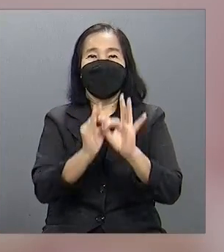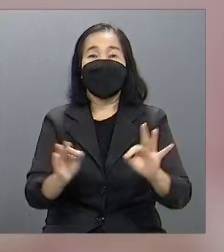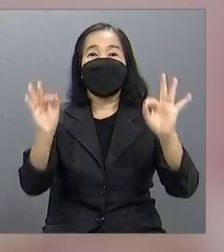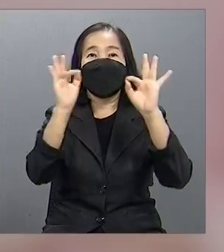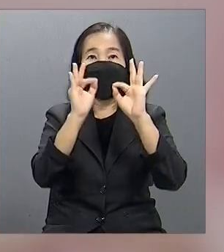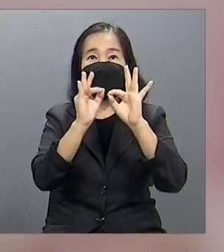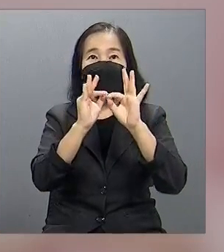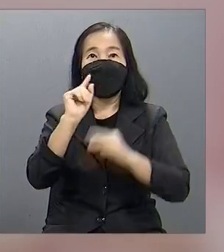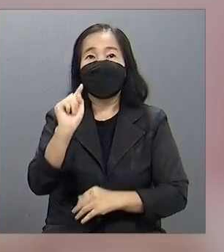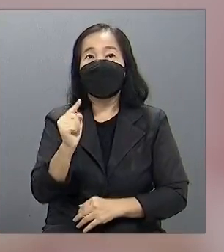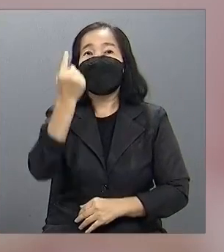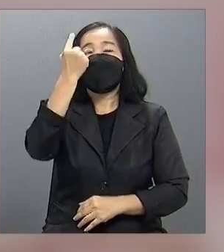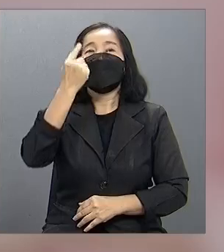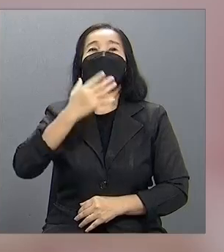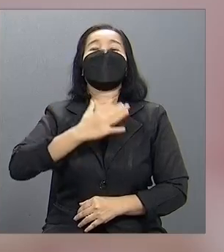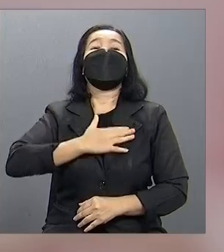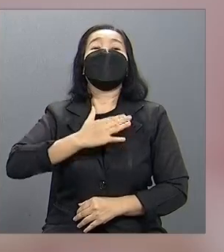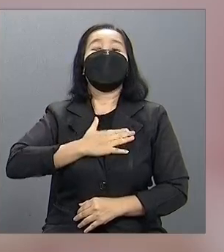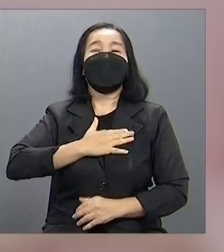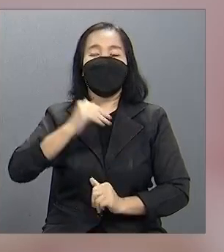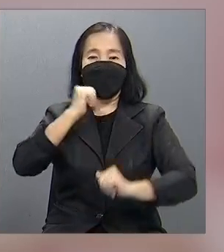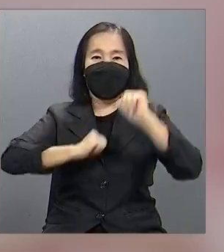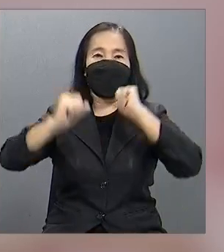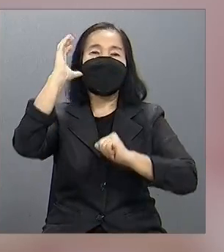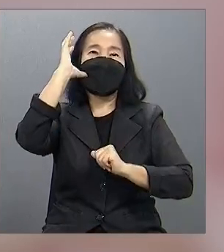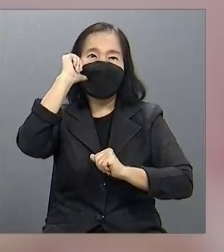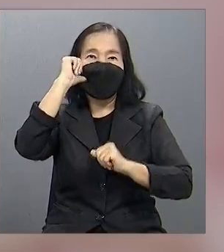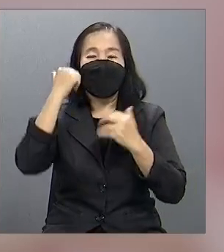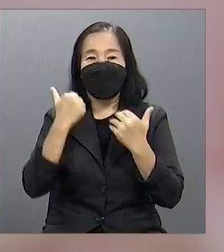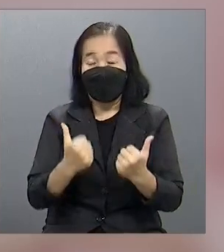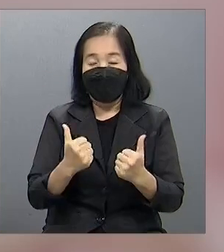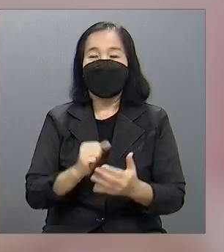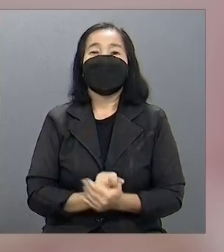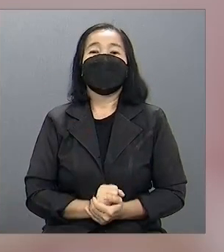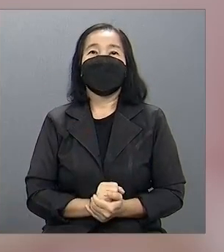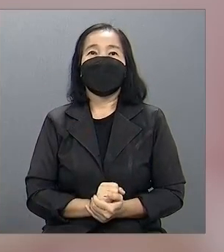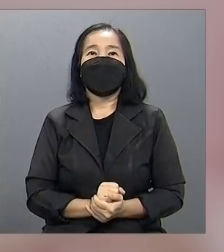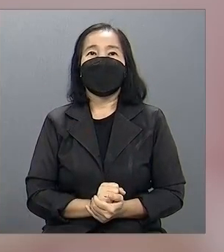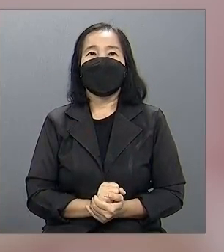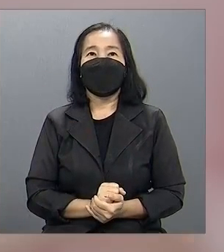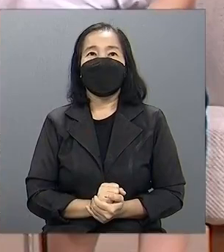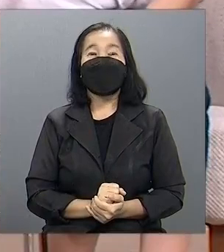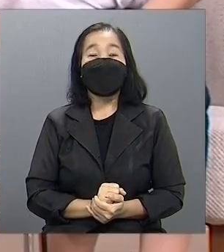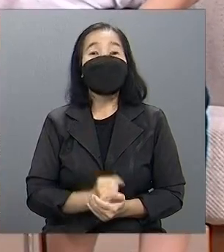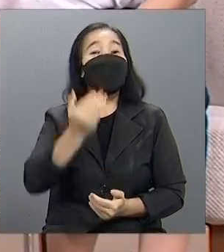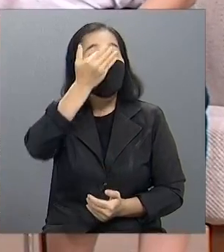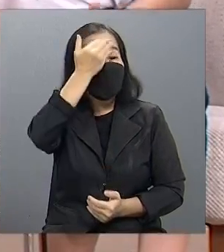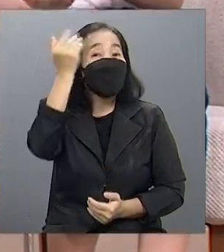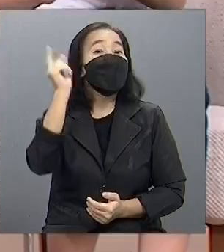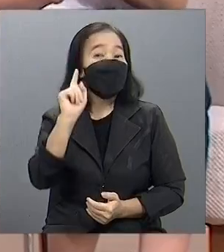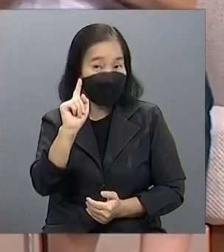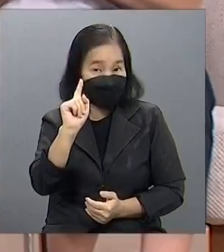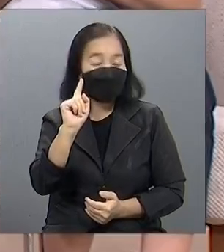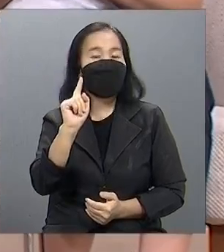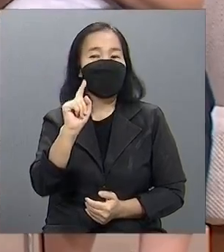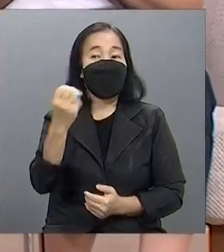ครั้งแรกที่พลิกคาแรคเตอร์ของผมครับก็อยากจะเชิญชวนมาดูนะครับ ค่ะ เพราะฉะนั้นติดตามกันได้นะคะอย่างที่คุณอาดวงดาวได้บอกไปคือ